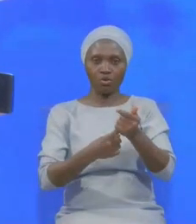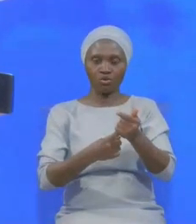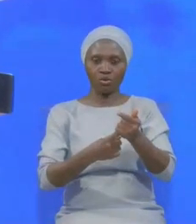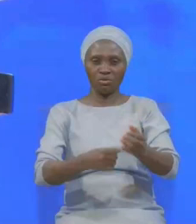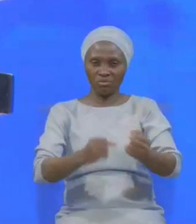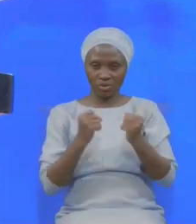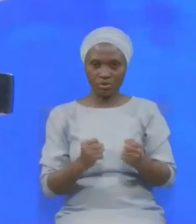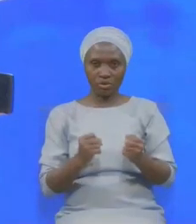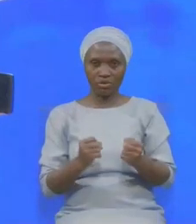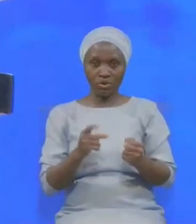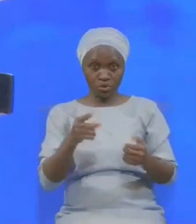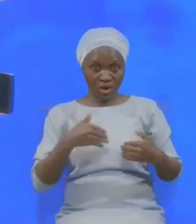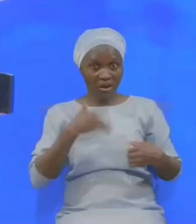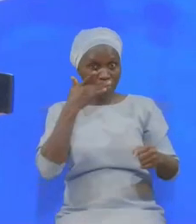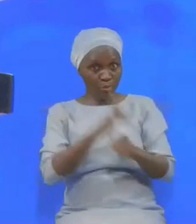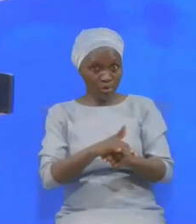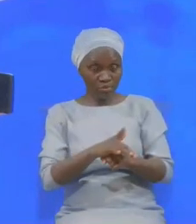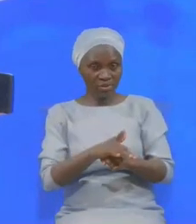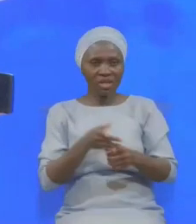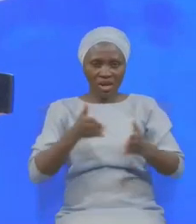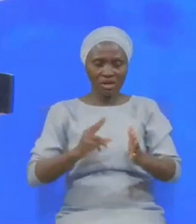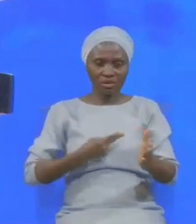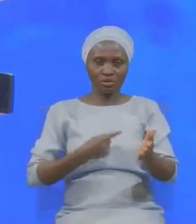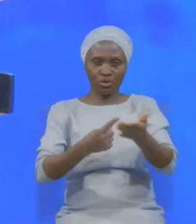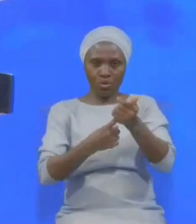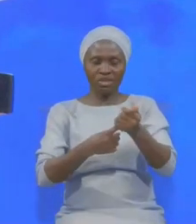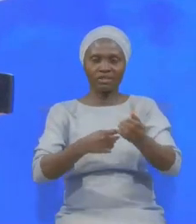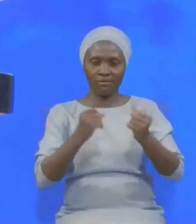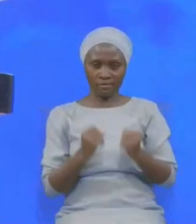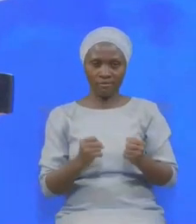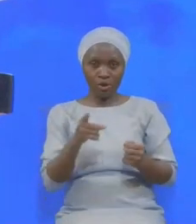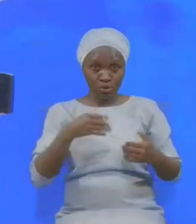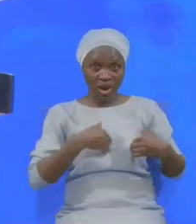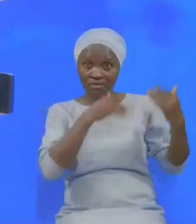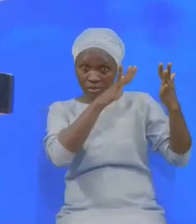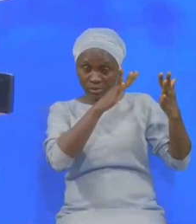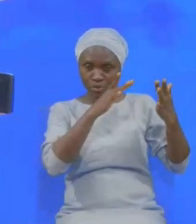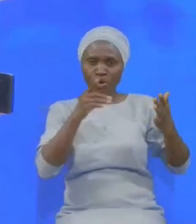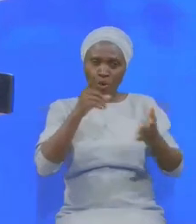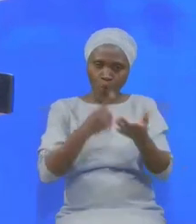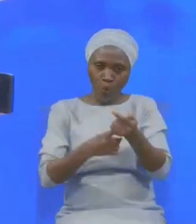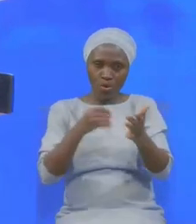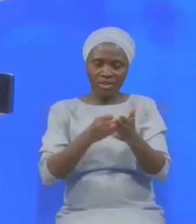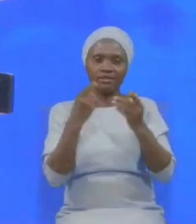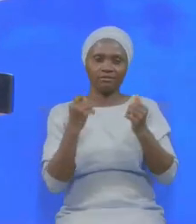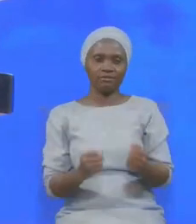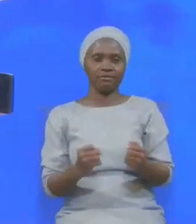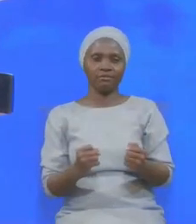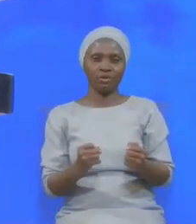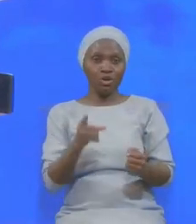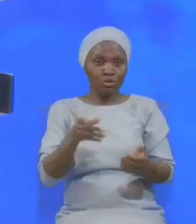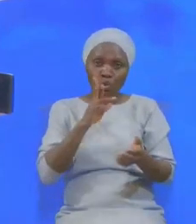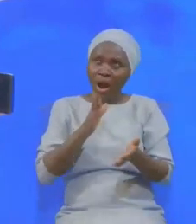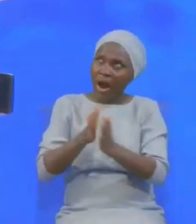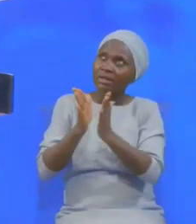une promesse. Retenons fermement. Vous avez une attente. Retenons fermement. Vous demandez quelque chose dans